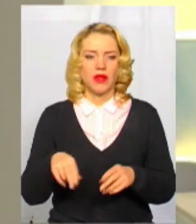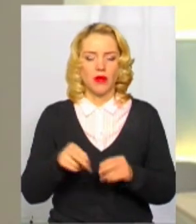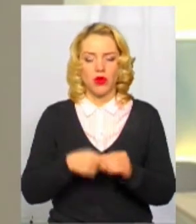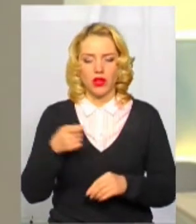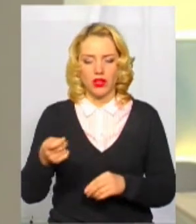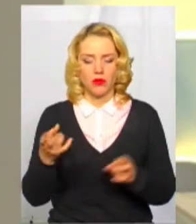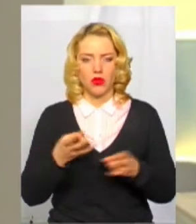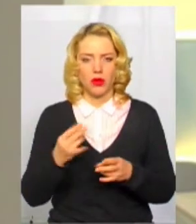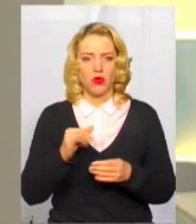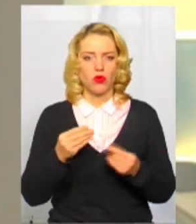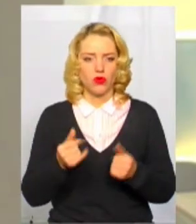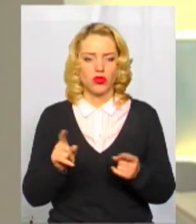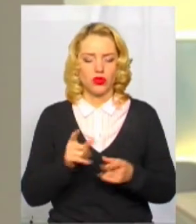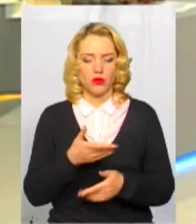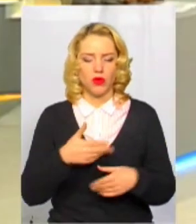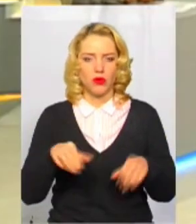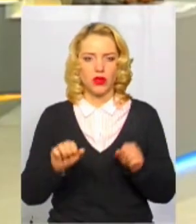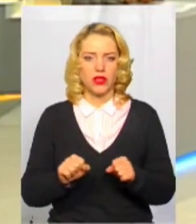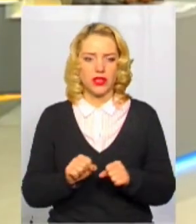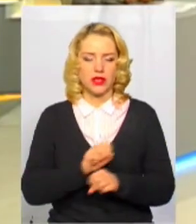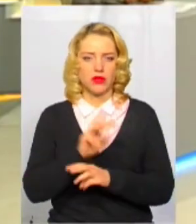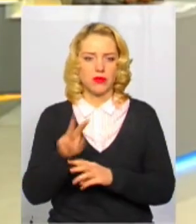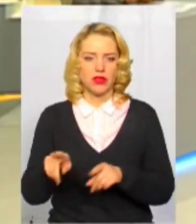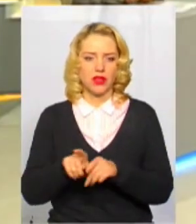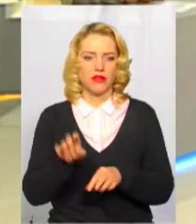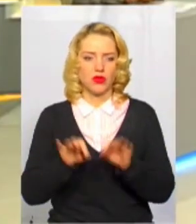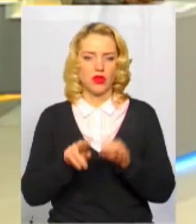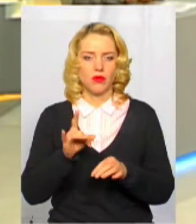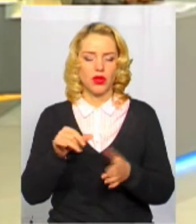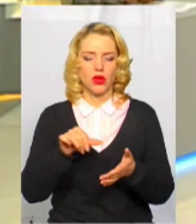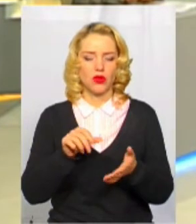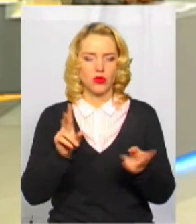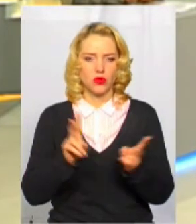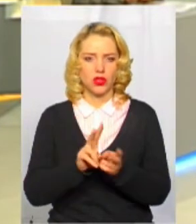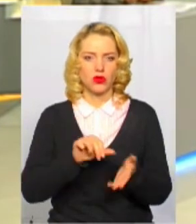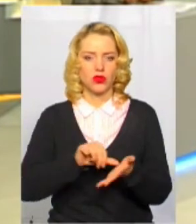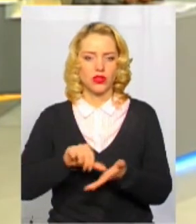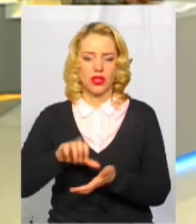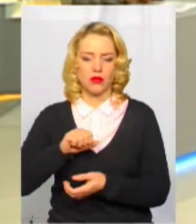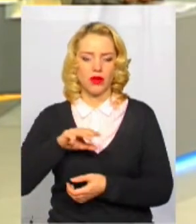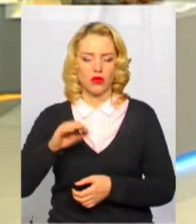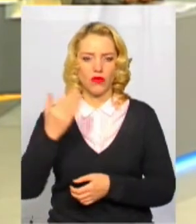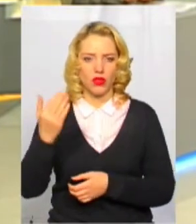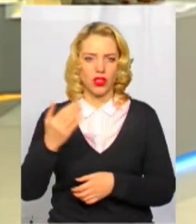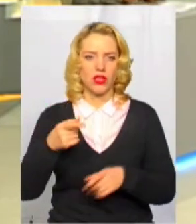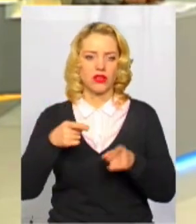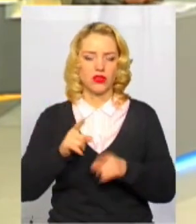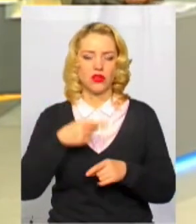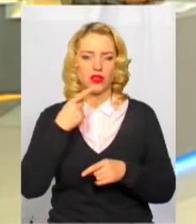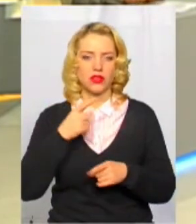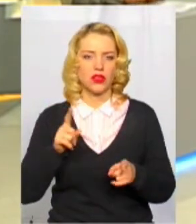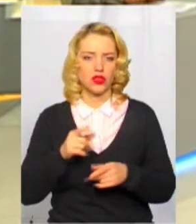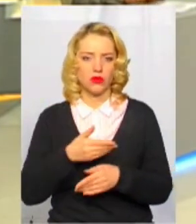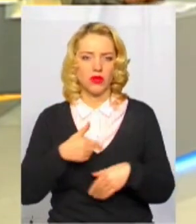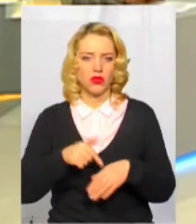потребу в коштах і щоб ми могли забезпечити такий відсоток. І при зустрічі з учасниками АТО вони дійсно сказали, що ми відчуваємо, що